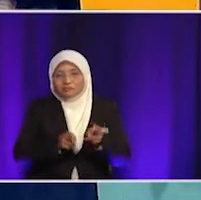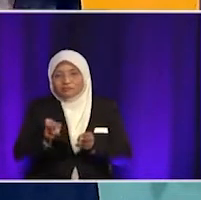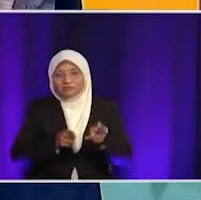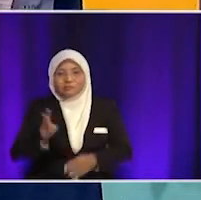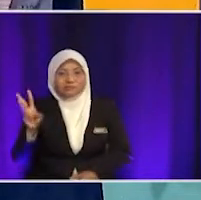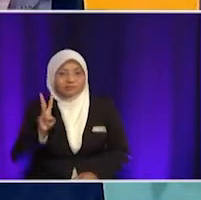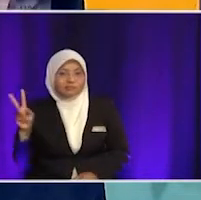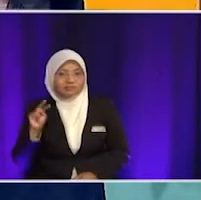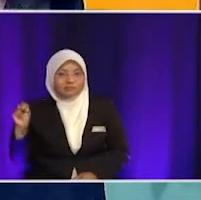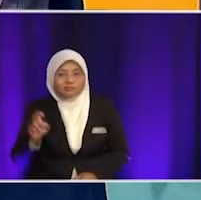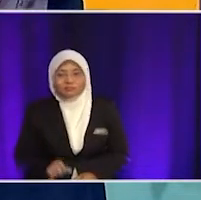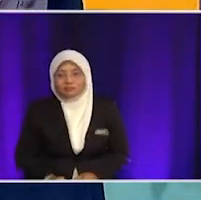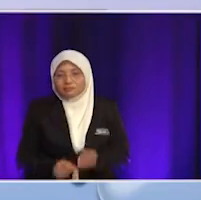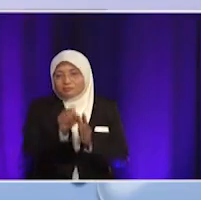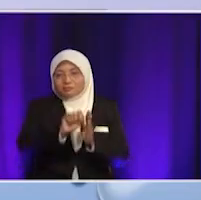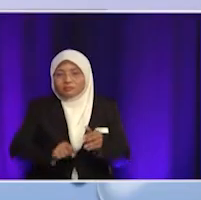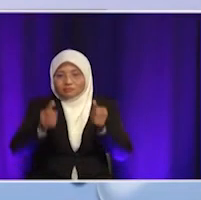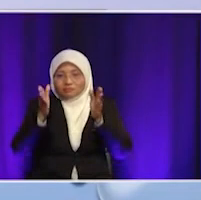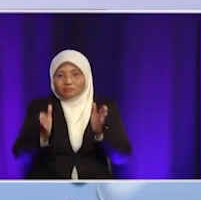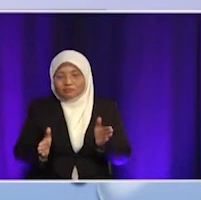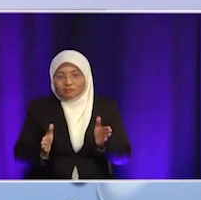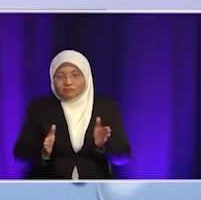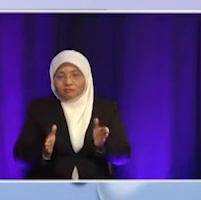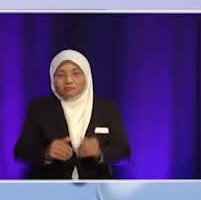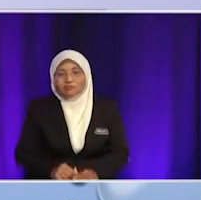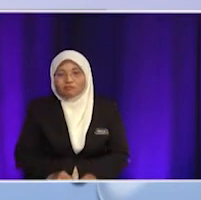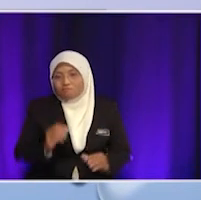seseorang yang meneroko